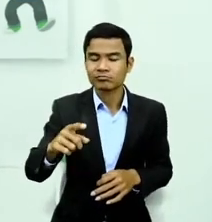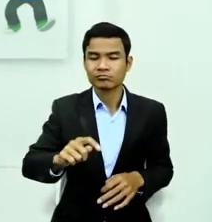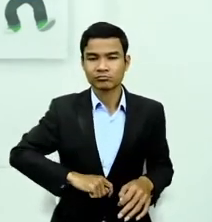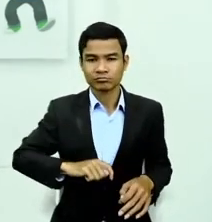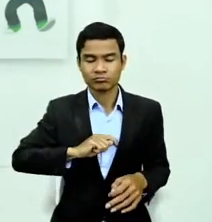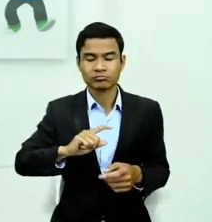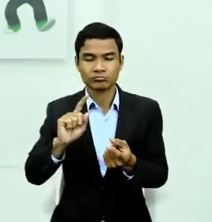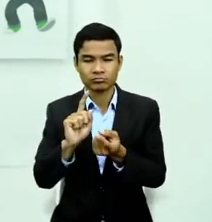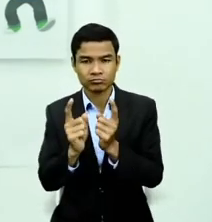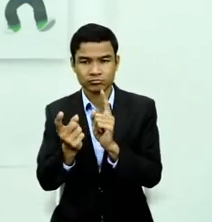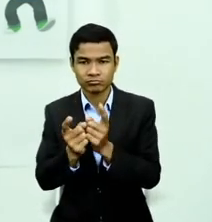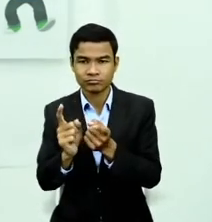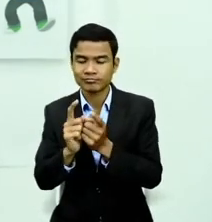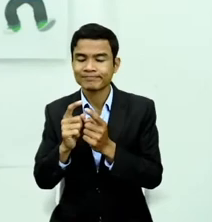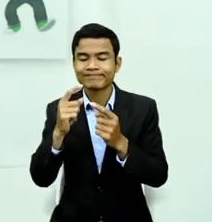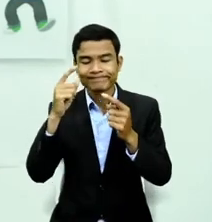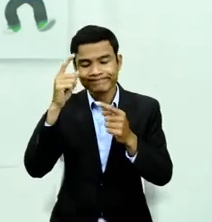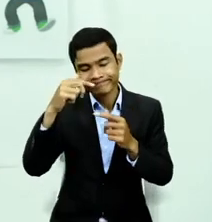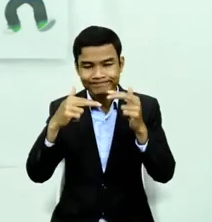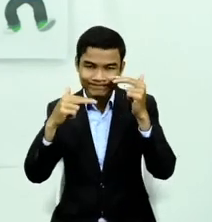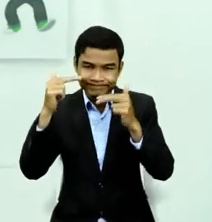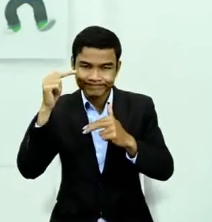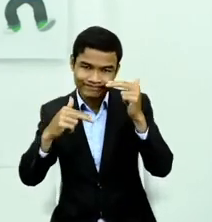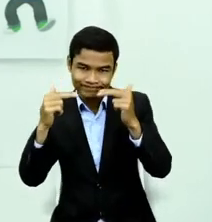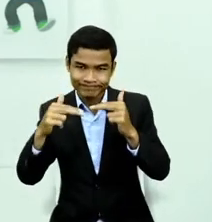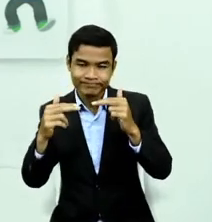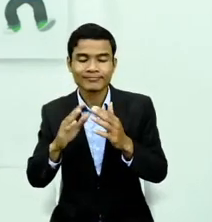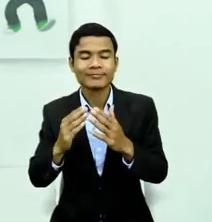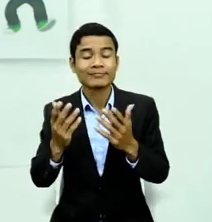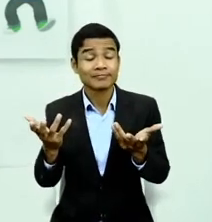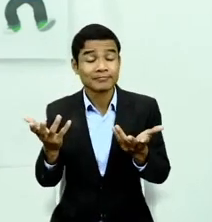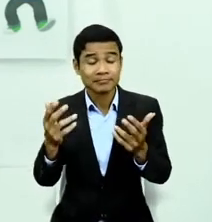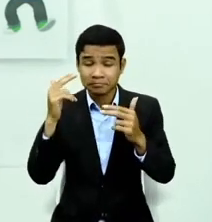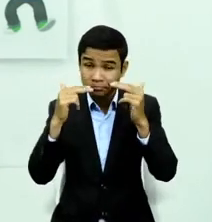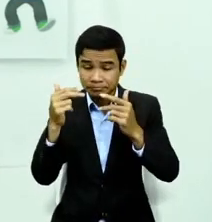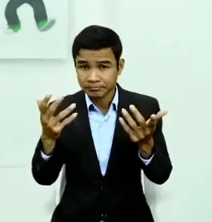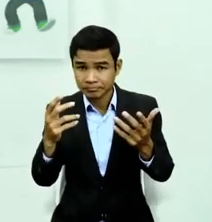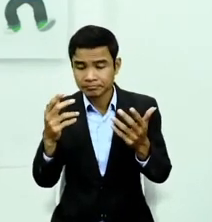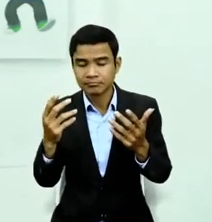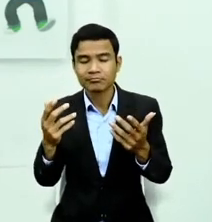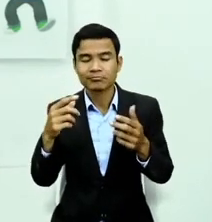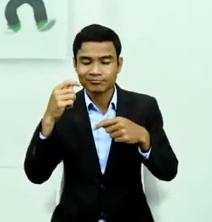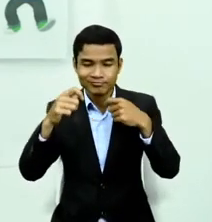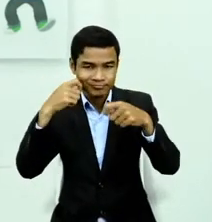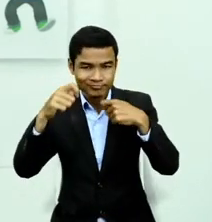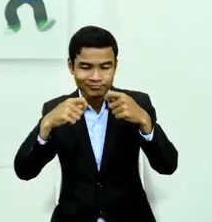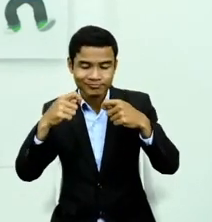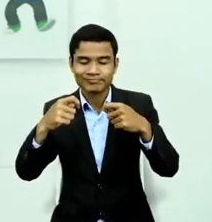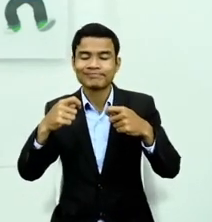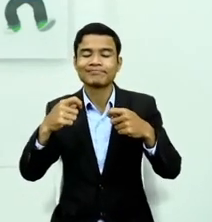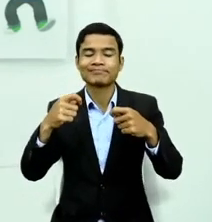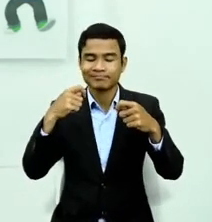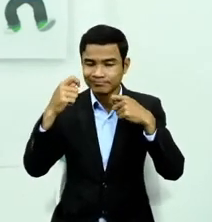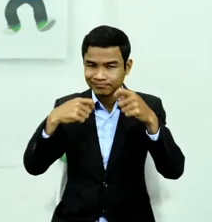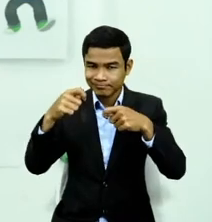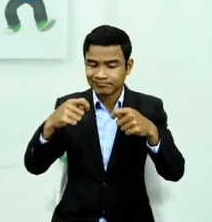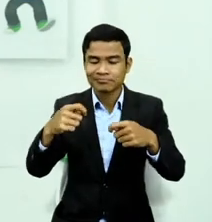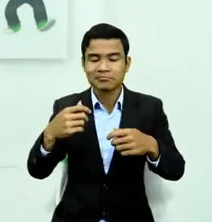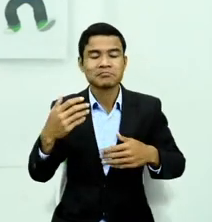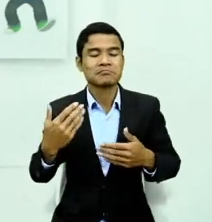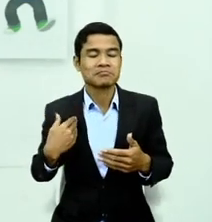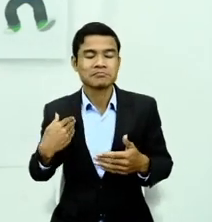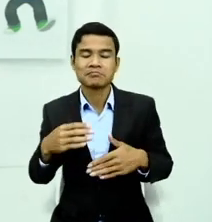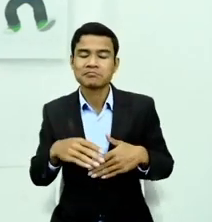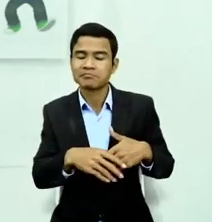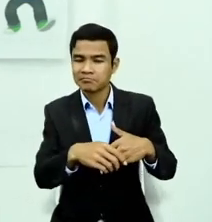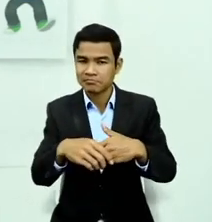chôm khnì hay tập mốc bộ kê nắng bọc cọp đại tập mốc chẳng mạch đá thì rìa hay năng snap snap chẳng